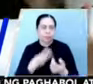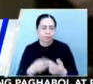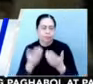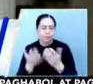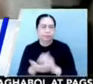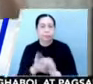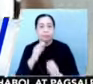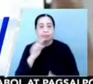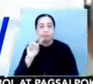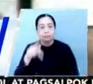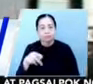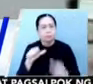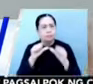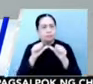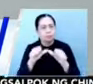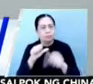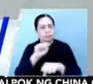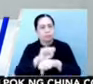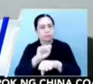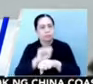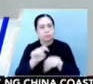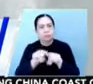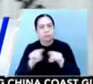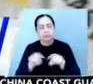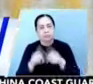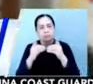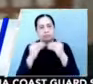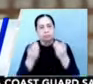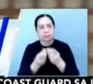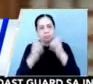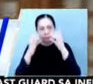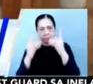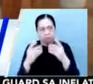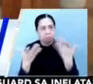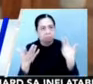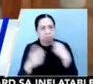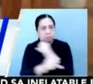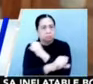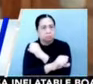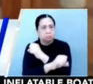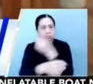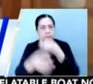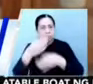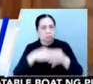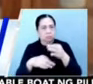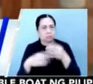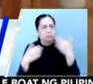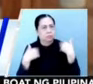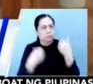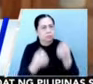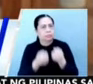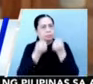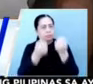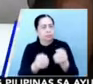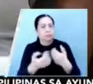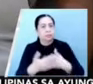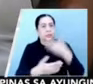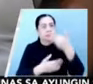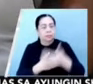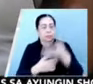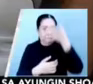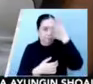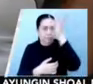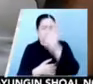tuloy pa ang kanyang trabaho bilang Education Secretary, lalo't wala pa siyang kapalit. May mga mungkahi rin siya sa susunod na kalihim na